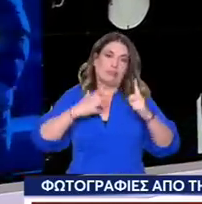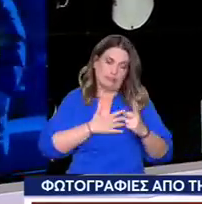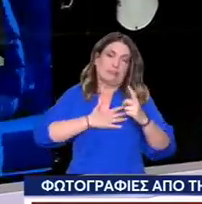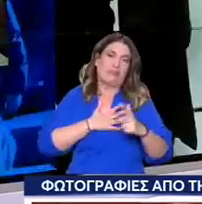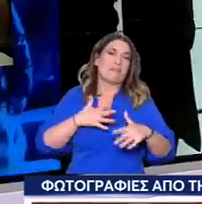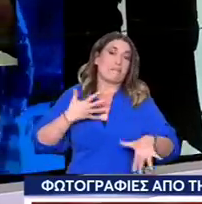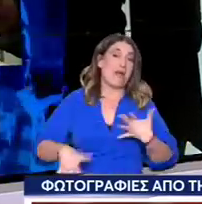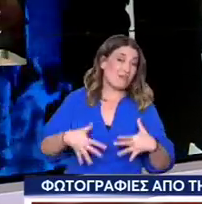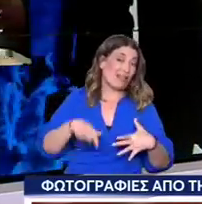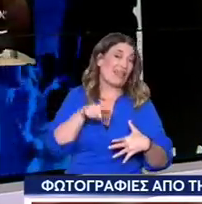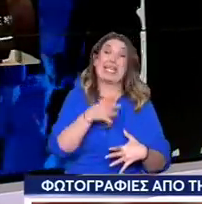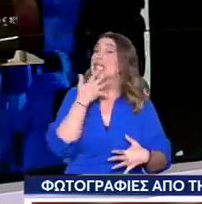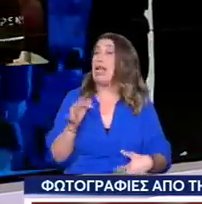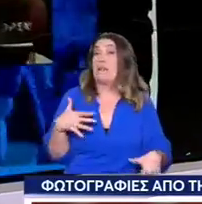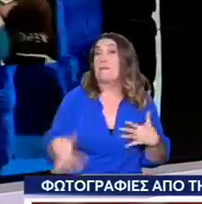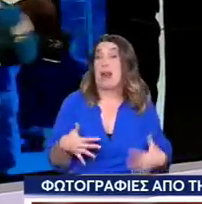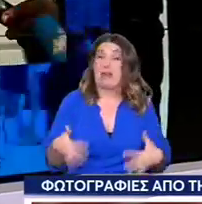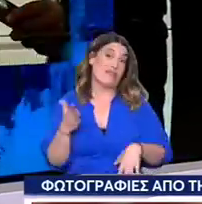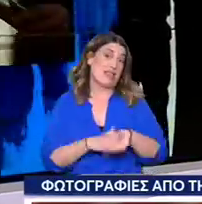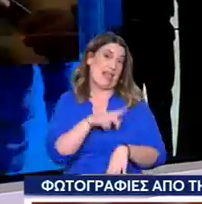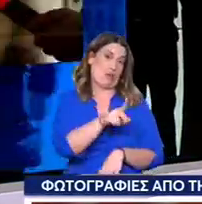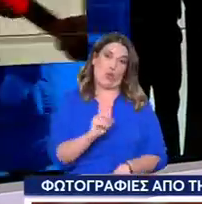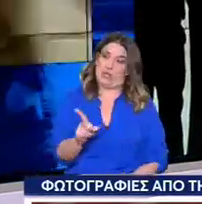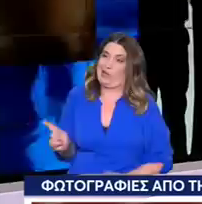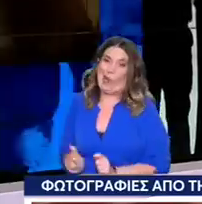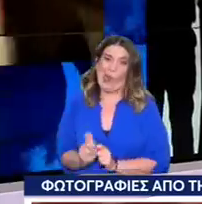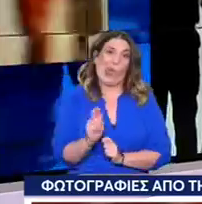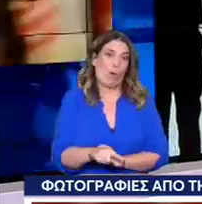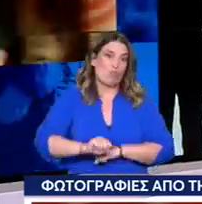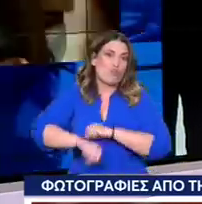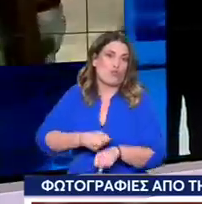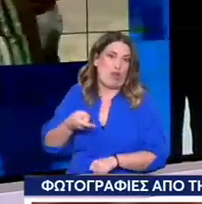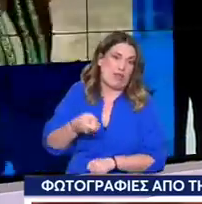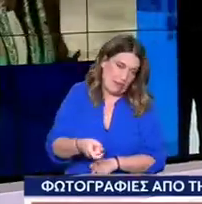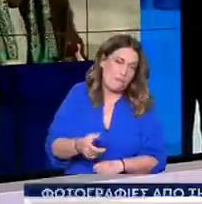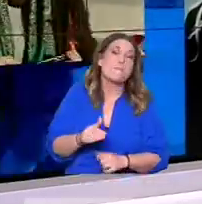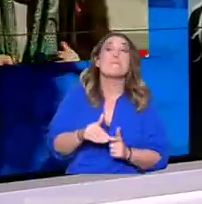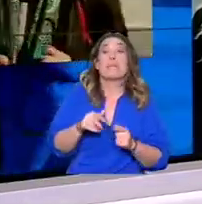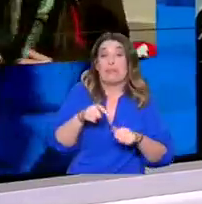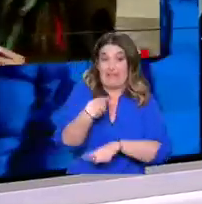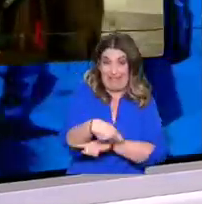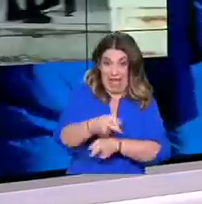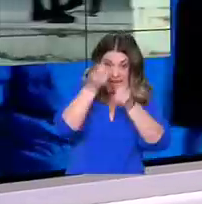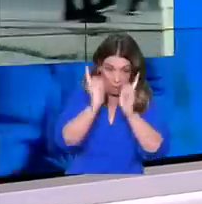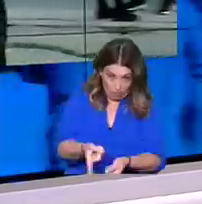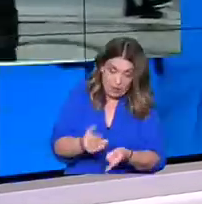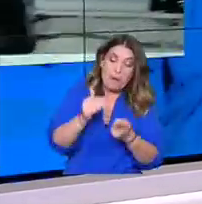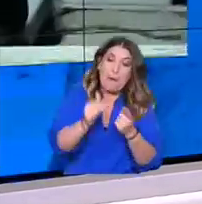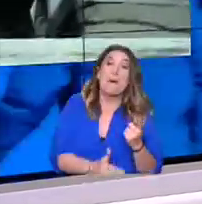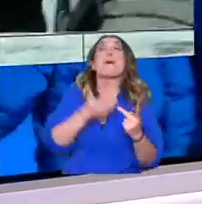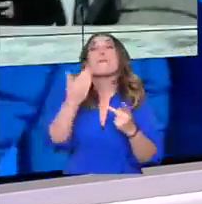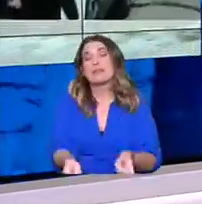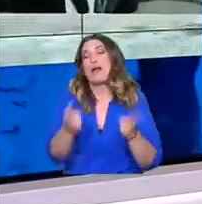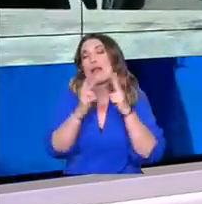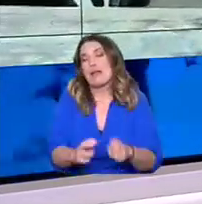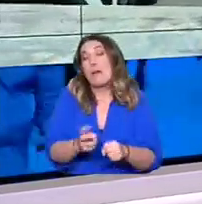δολοφονία την οποία έχει το κατηγορητήριο για την μητέρα του κοριτσιού. Πριν πάμε στο τι έγινε μέσα,